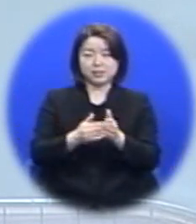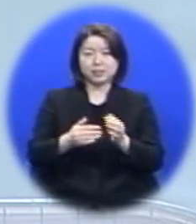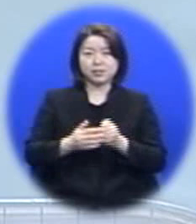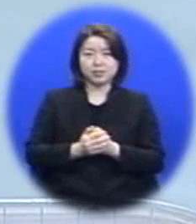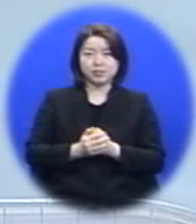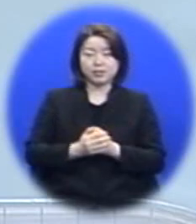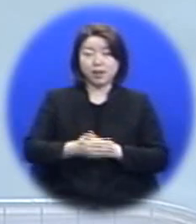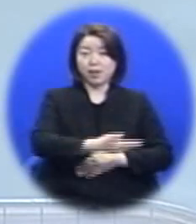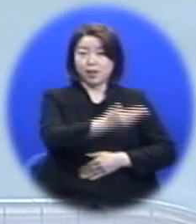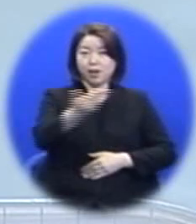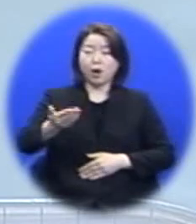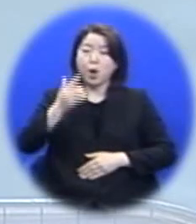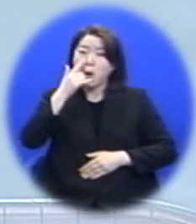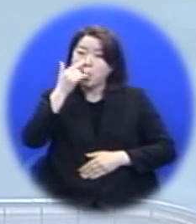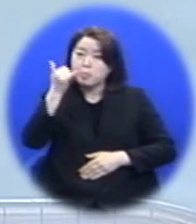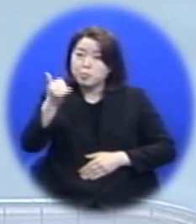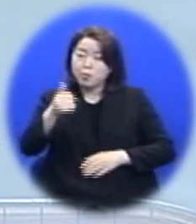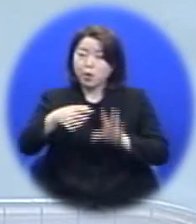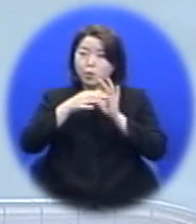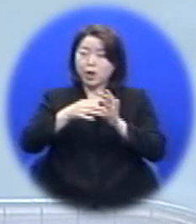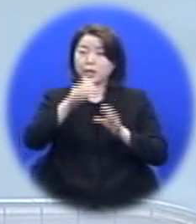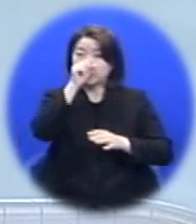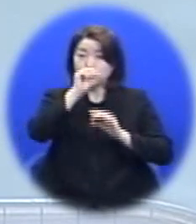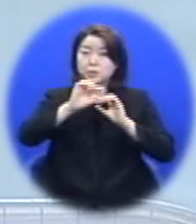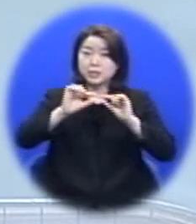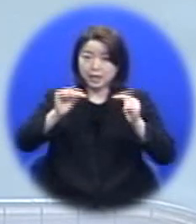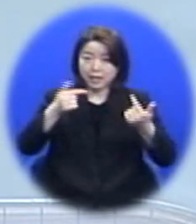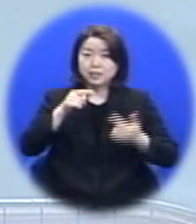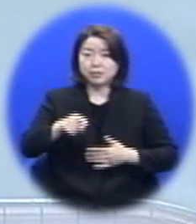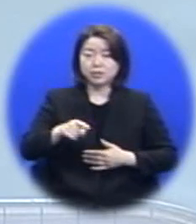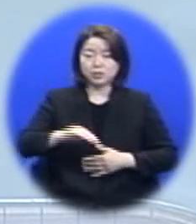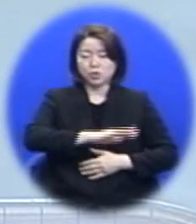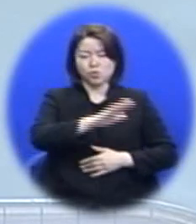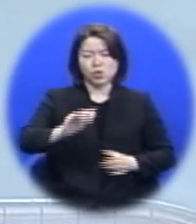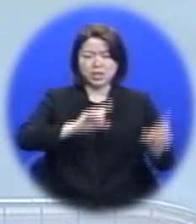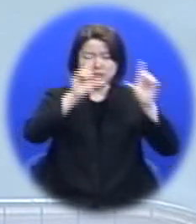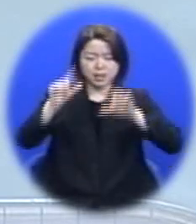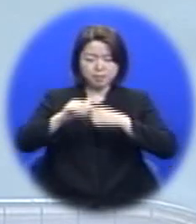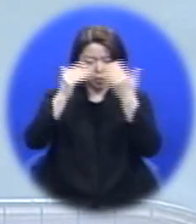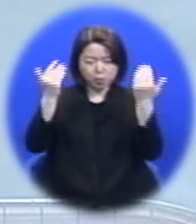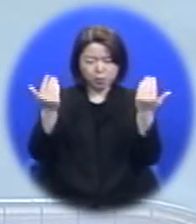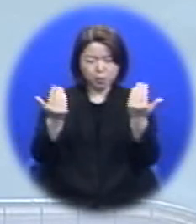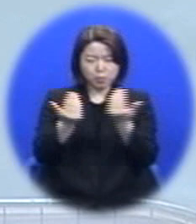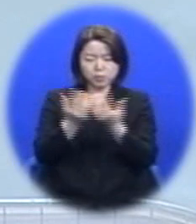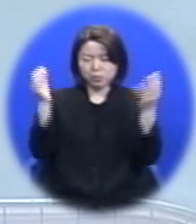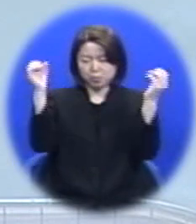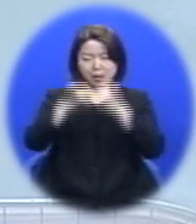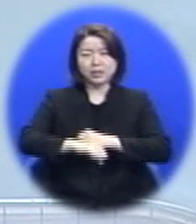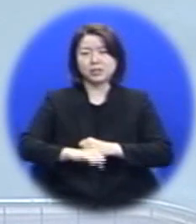여러분, 부모와의 관계가 안 좋은 것은 우리의 삶 전체를 망가뜨립니다.